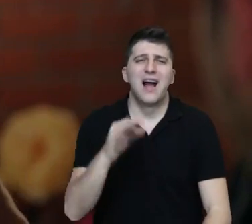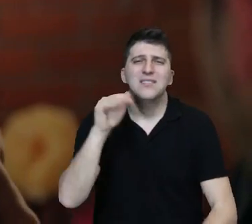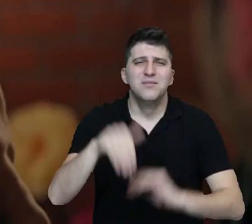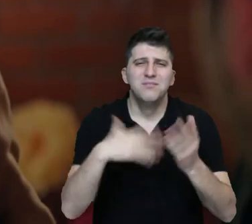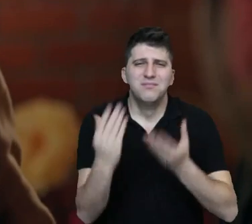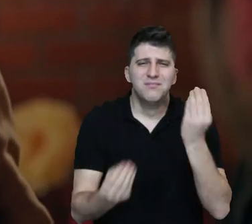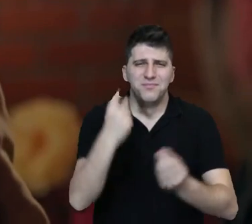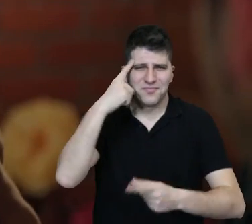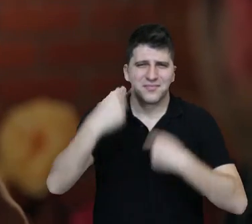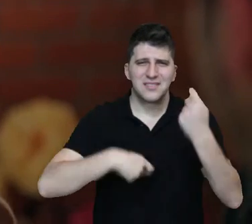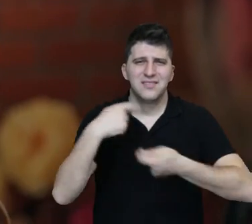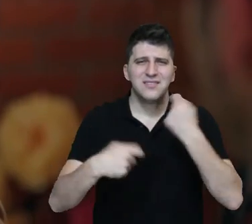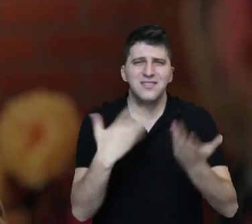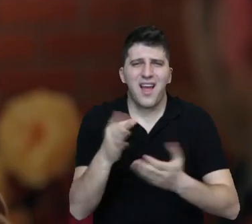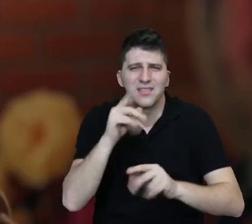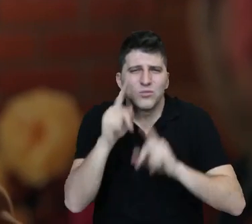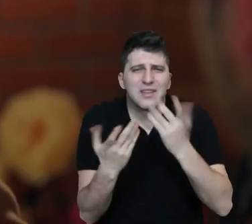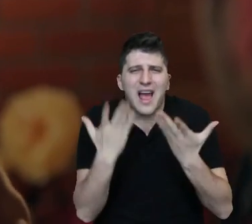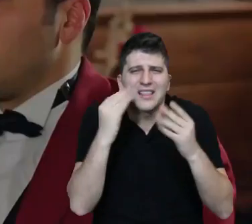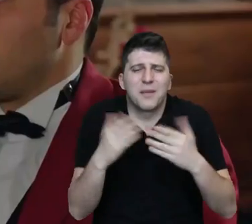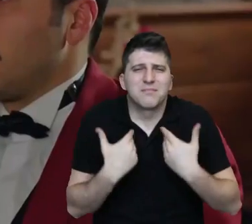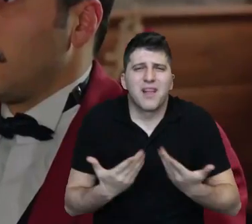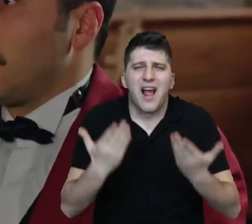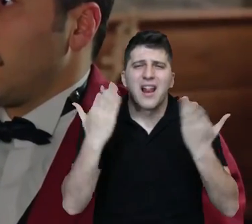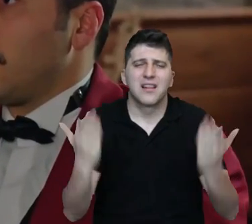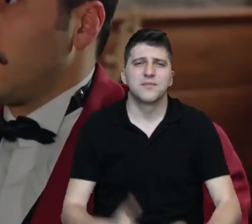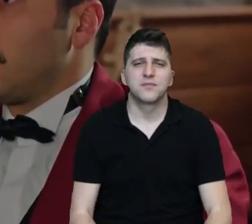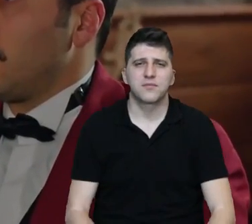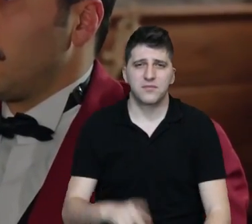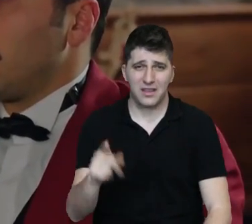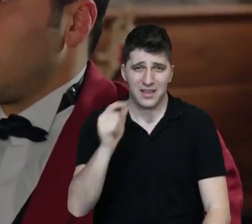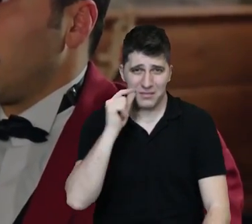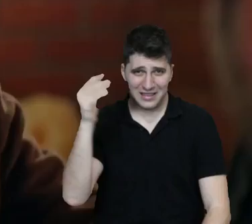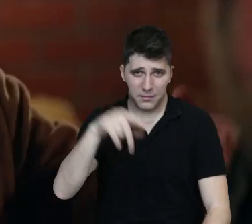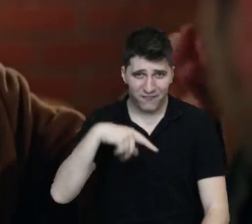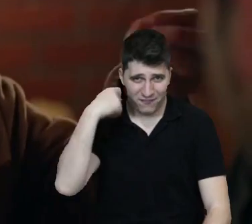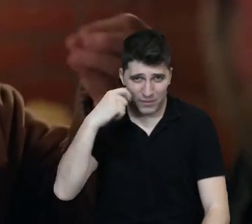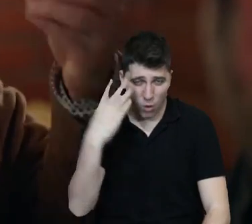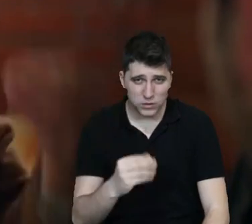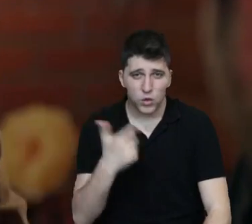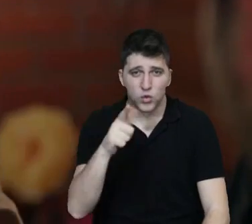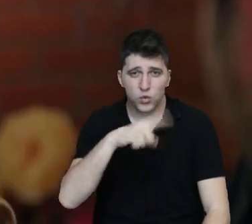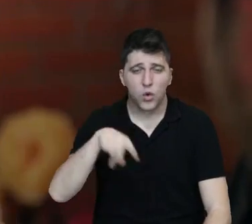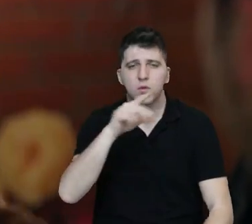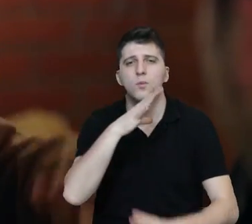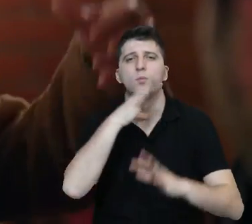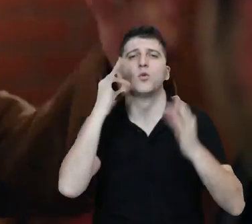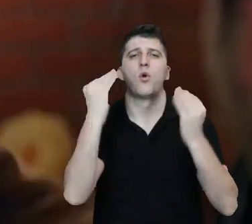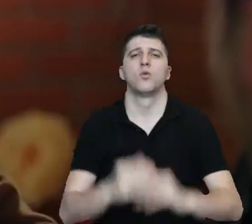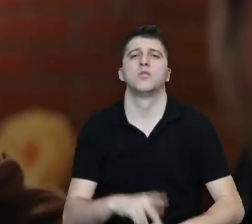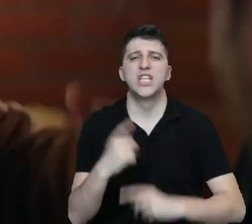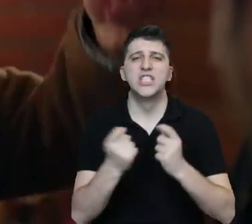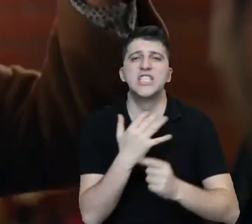yok mezar kazmak, yok altınları bulmakmış. Allah Allah, ya bu adamlar gelip burada film çekerse kasabalının yüzü güler. Burada